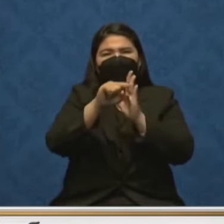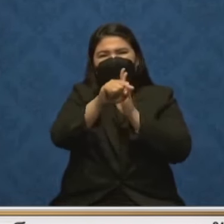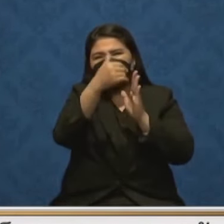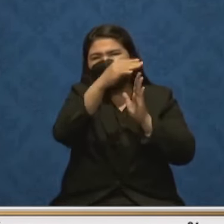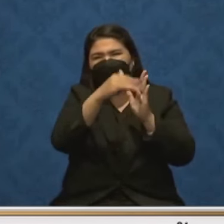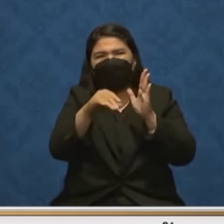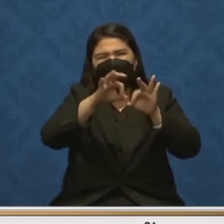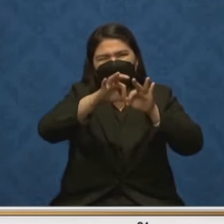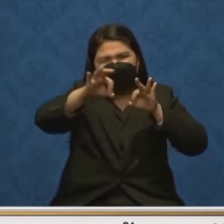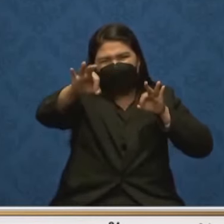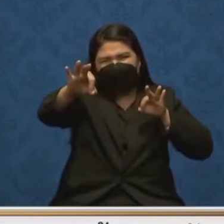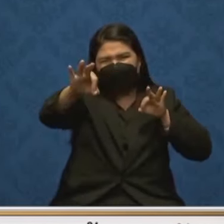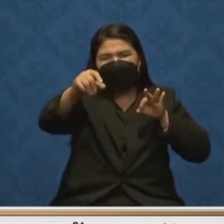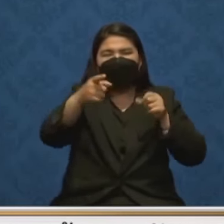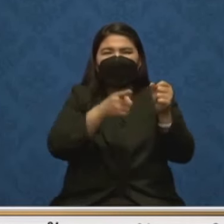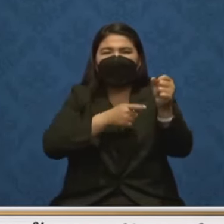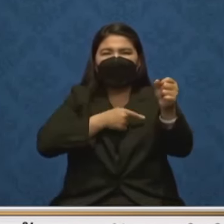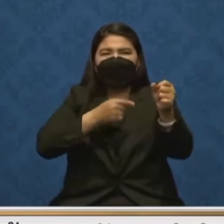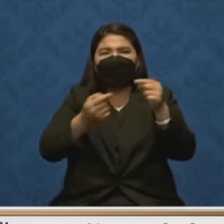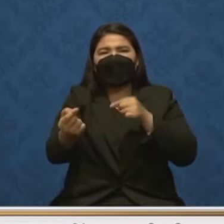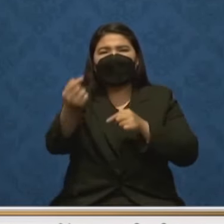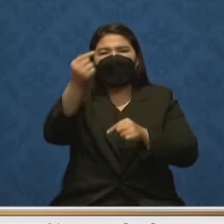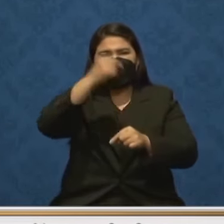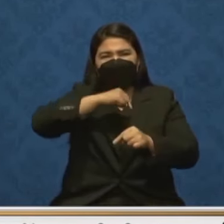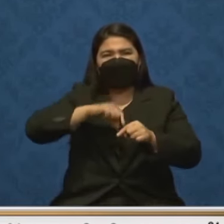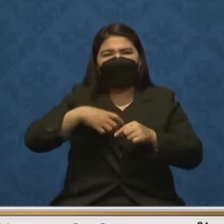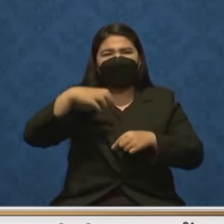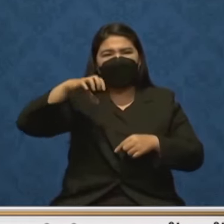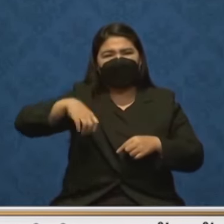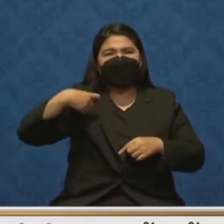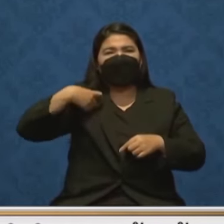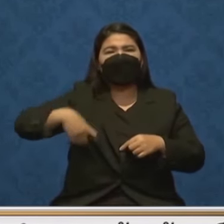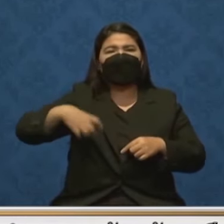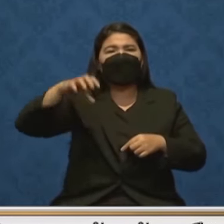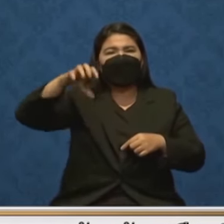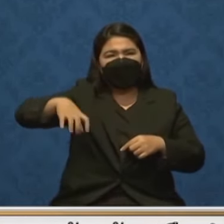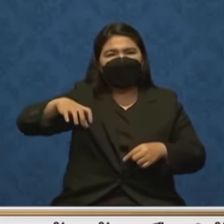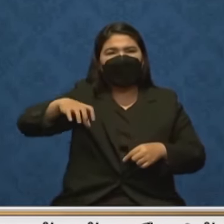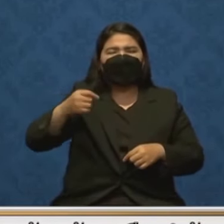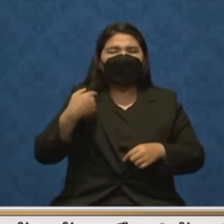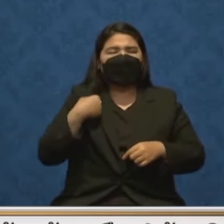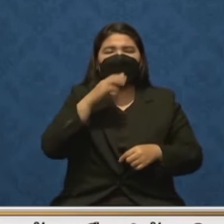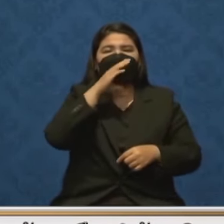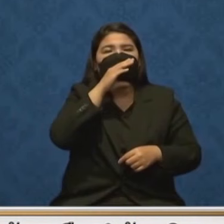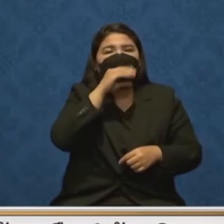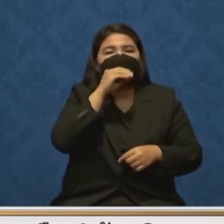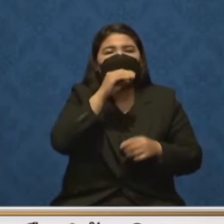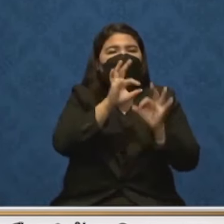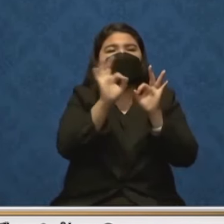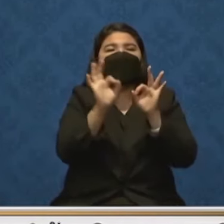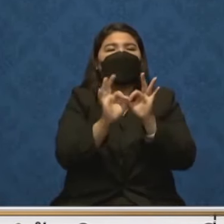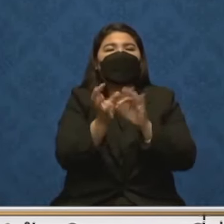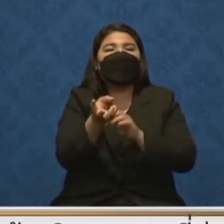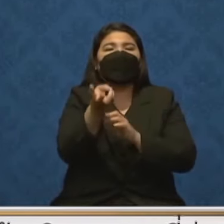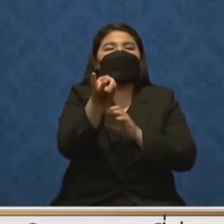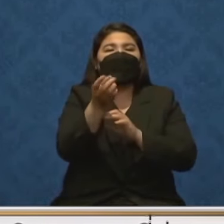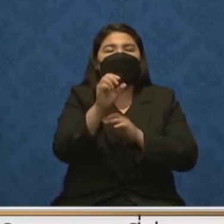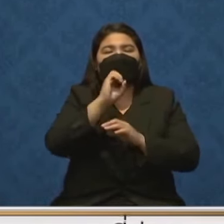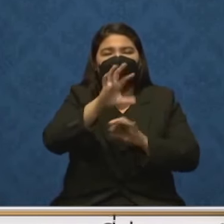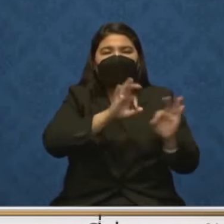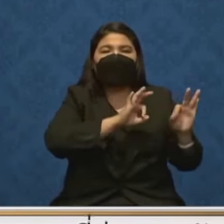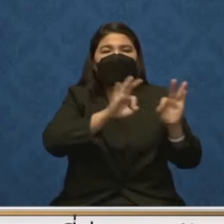หลายชั่วโมงมาที่สำนักงานอัยการเพื่อที่จะมาฟังประโยคเดียวสั้นๆไม่ถึงครึ่งนาทีว่าเลื่อนนัดไปเดือนหน้า